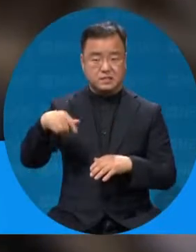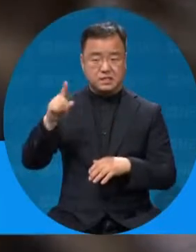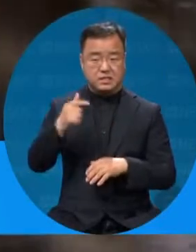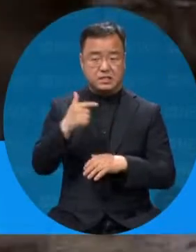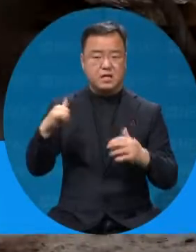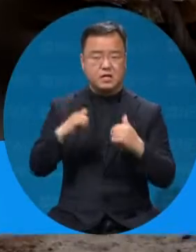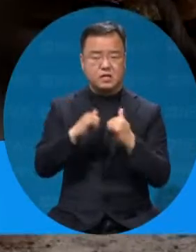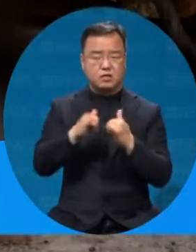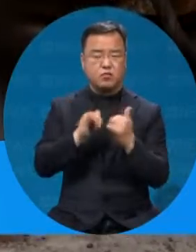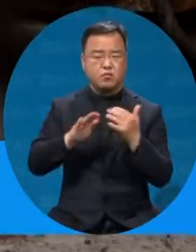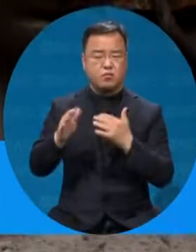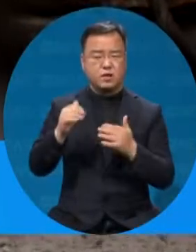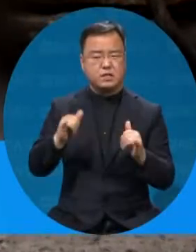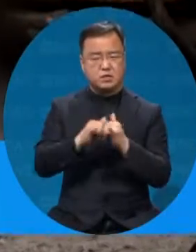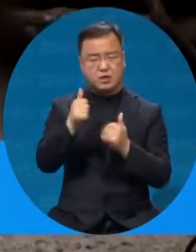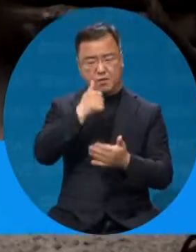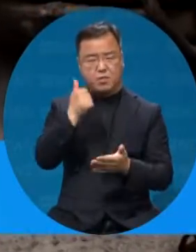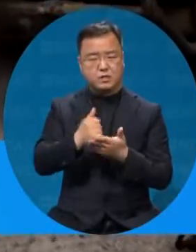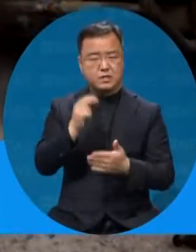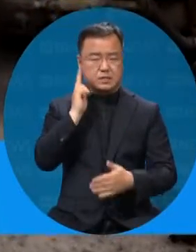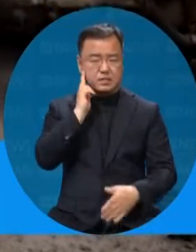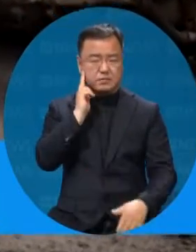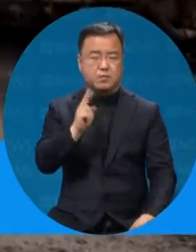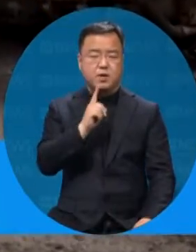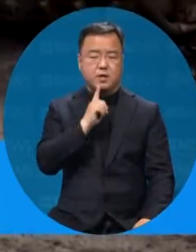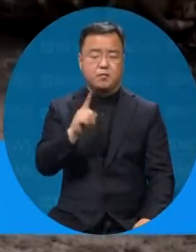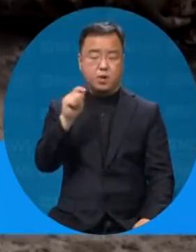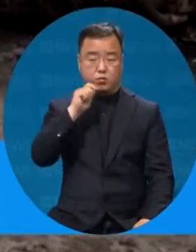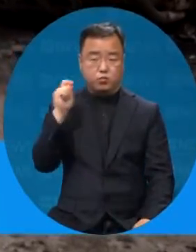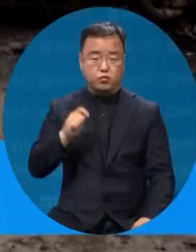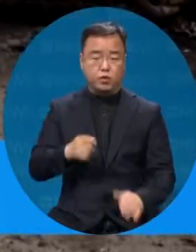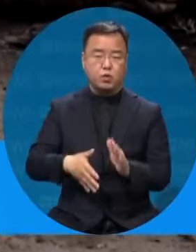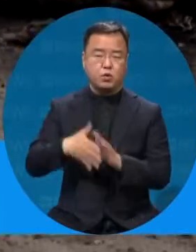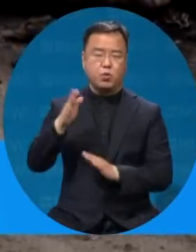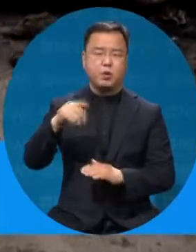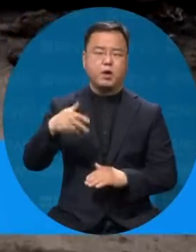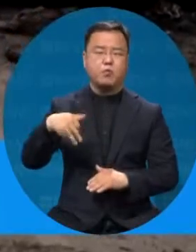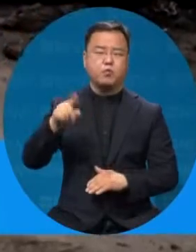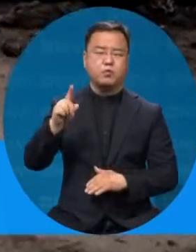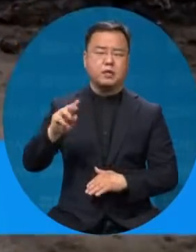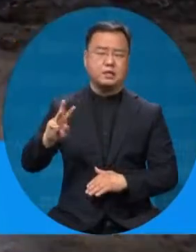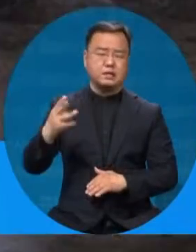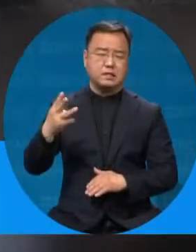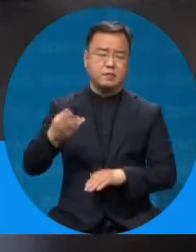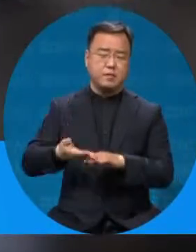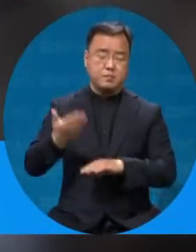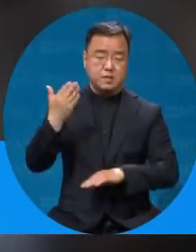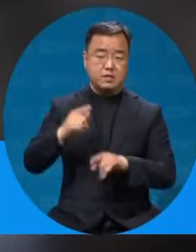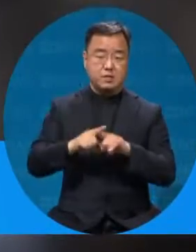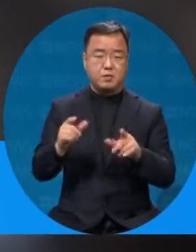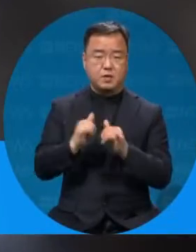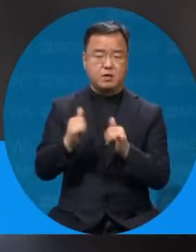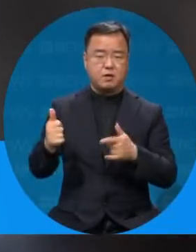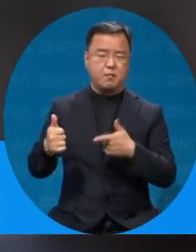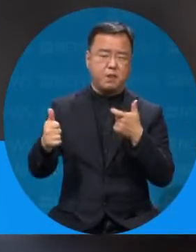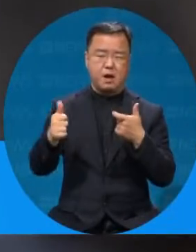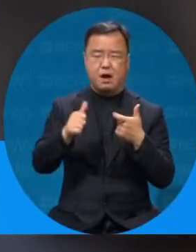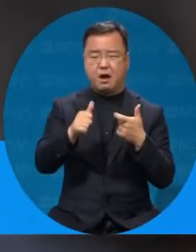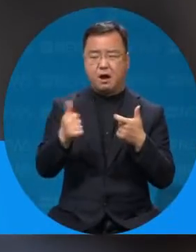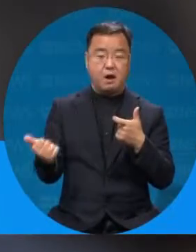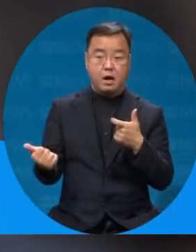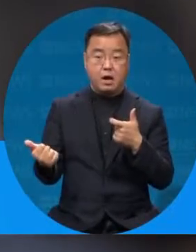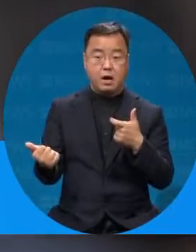끔찍한 전쟁 범죄라고 규탄했습니다. 우크라이나 도시 부차에서 300명 이상의 민간인이 러시아군에게 살해된 것으로